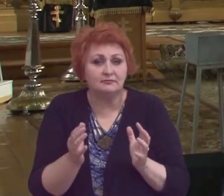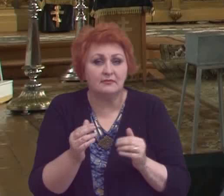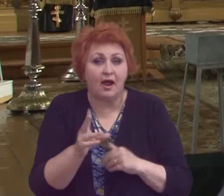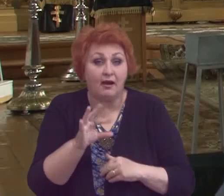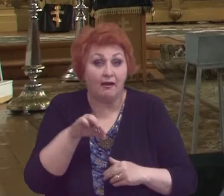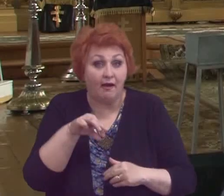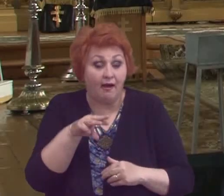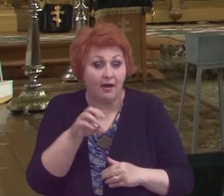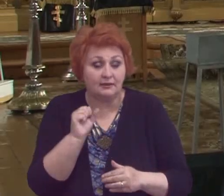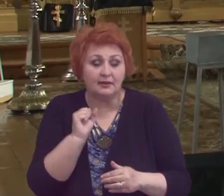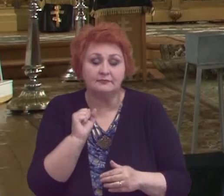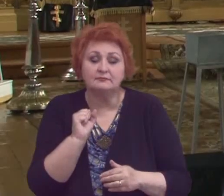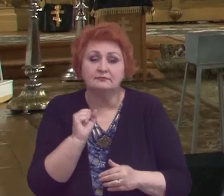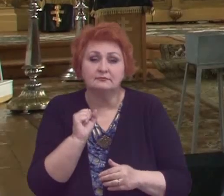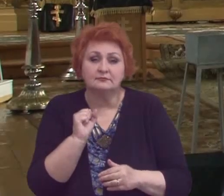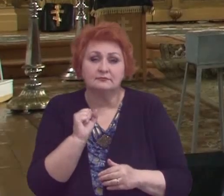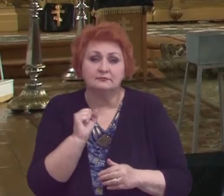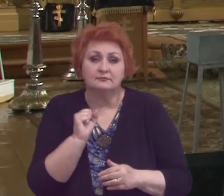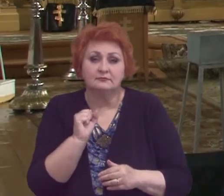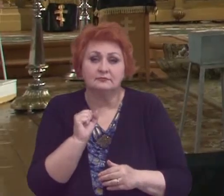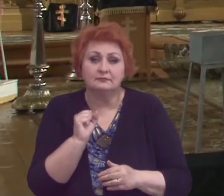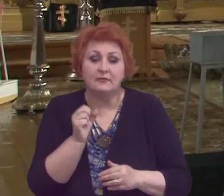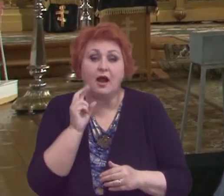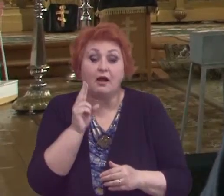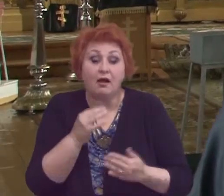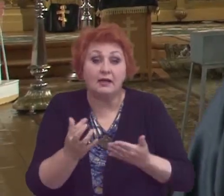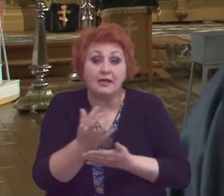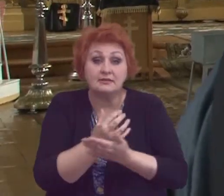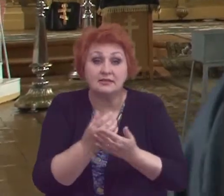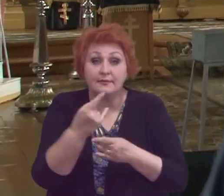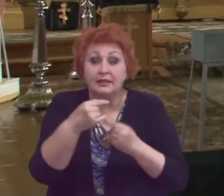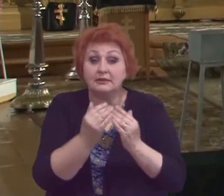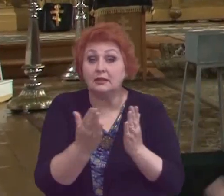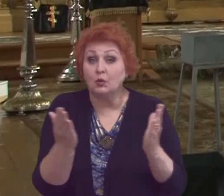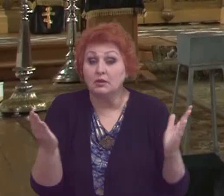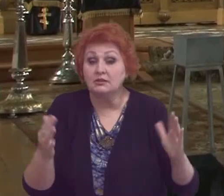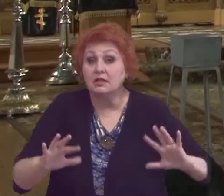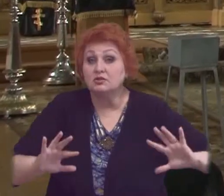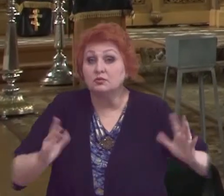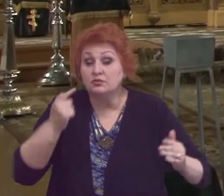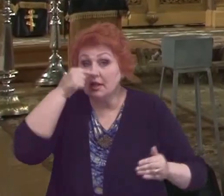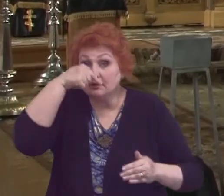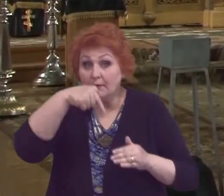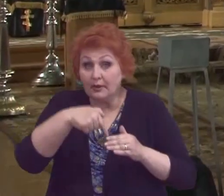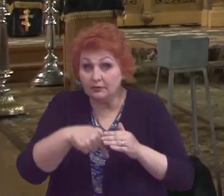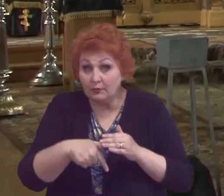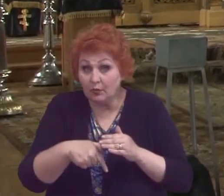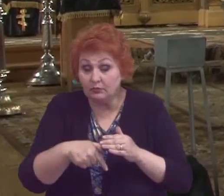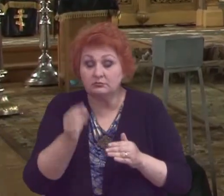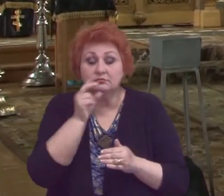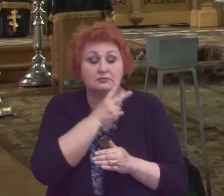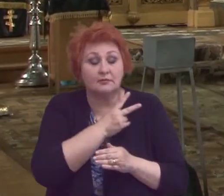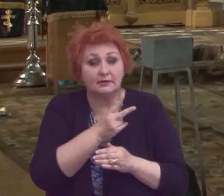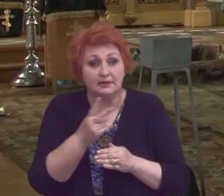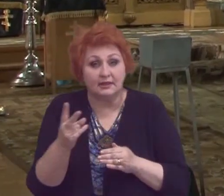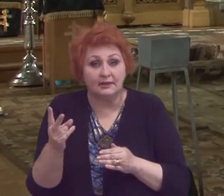карта, вот именно инструкция по сборке иконостаса. Мы случайно под пол когда залезли, вот одно время